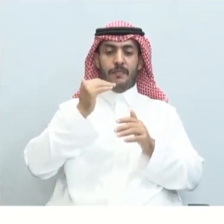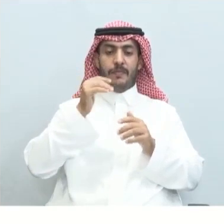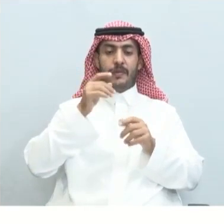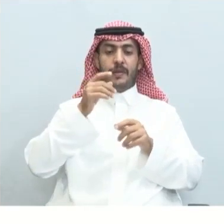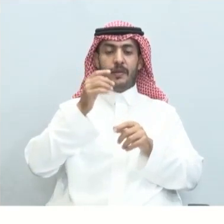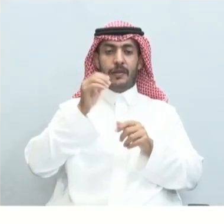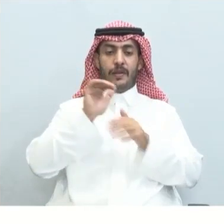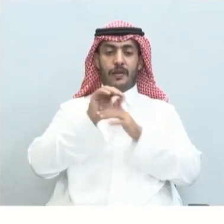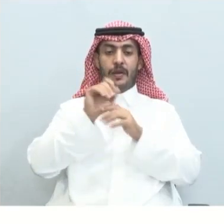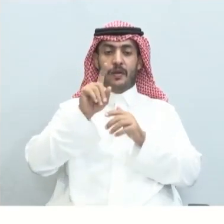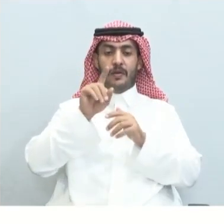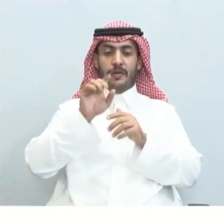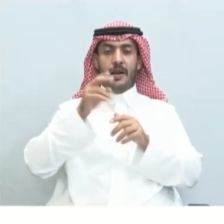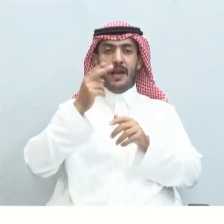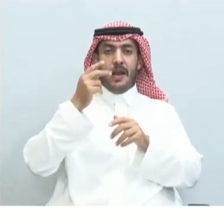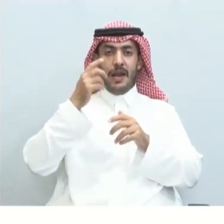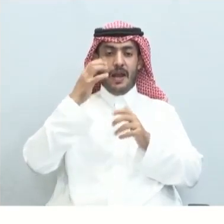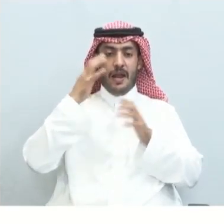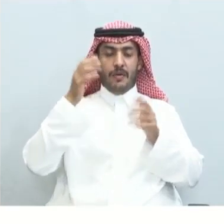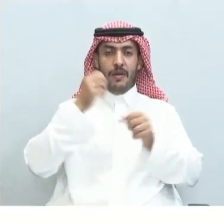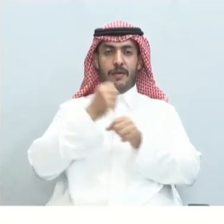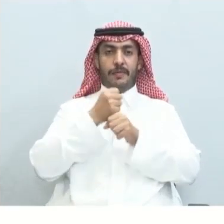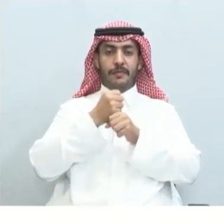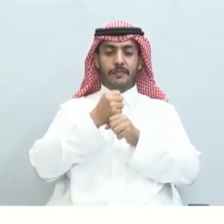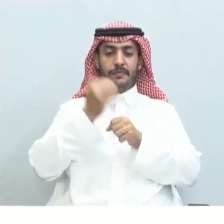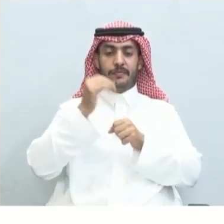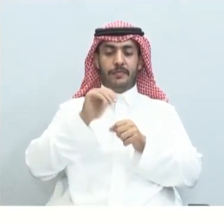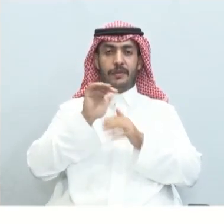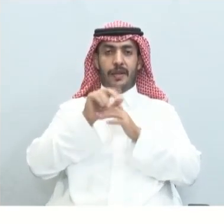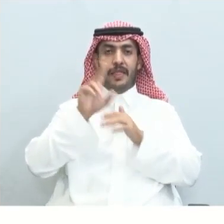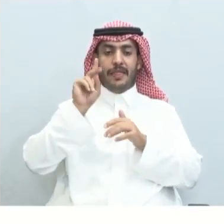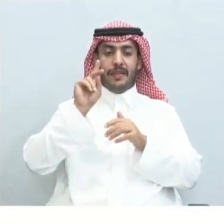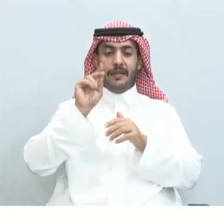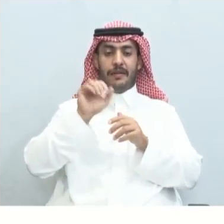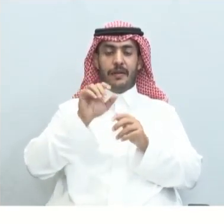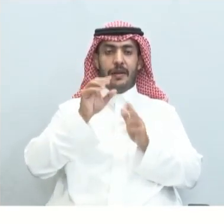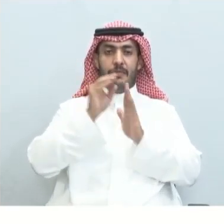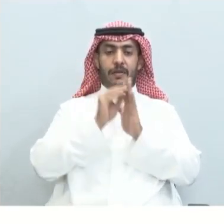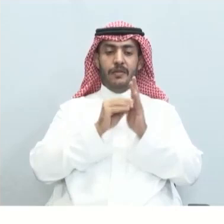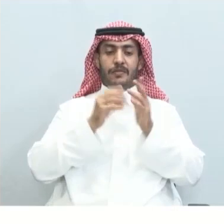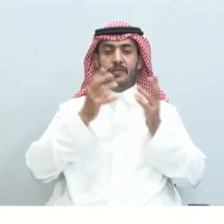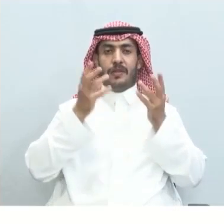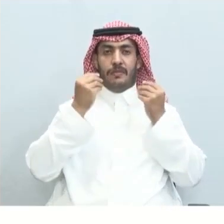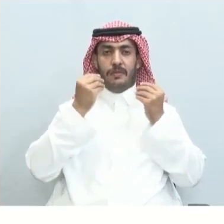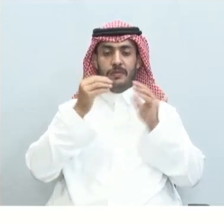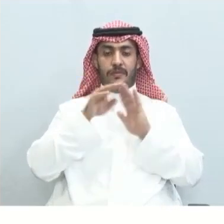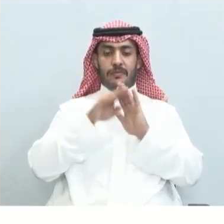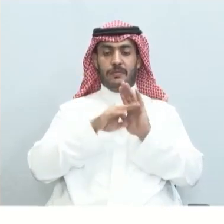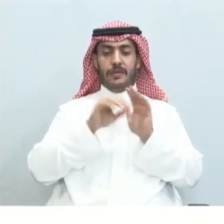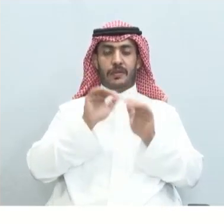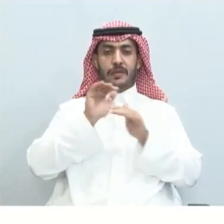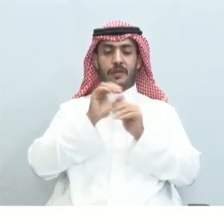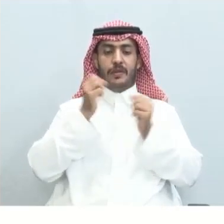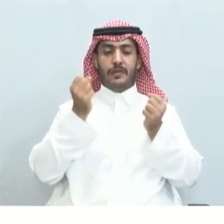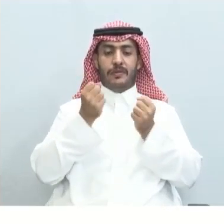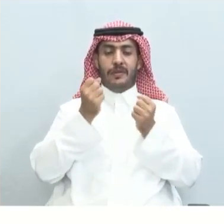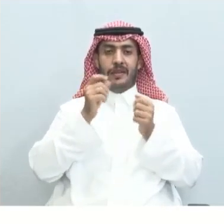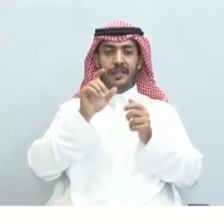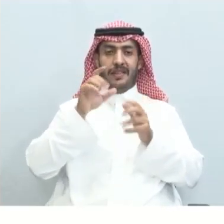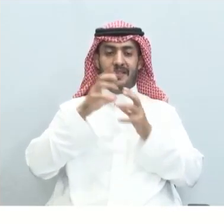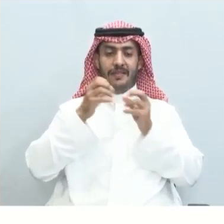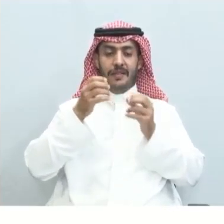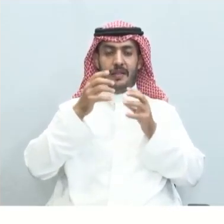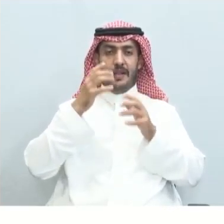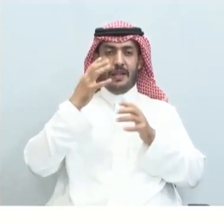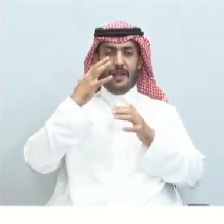وعمليات ولا زلنا في هذا الدرس اما الدرس الثاني النماذج العلميه الدرس الثالث تقويم التفسيرات